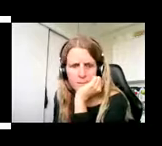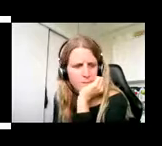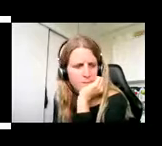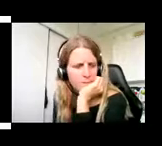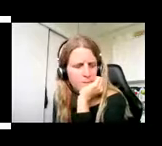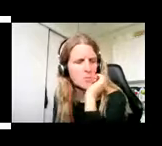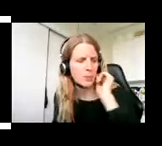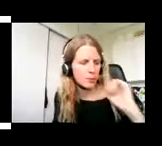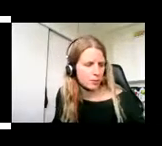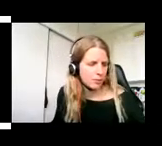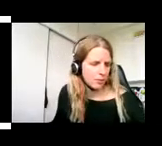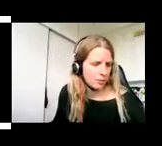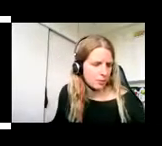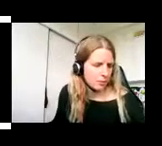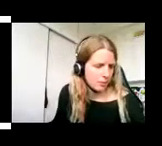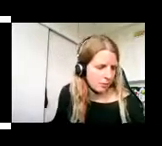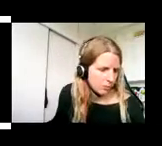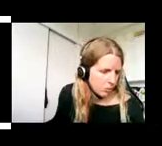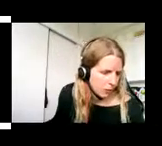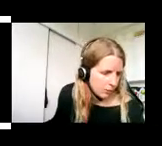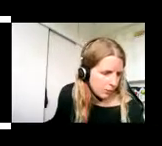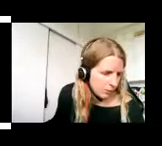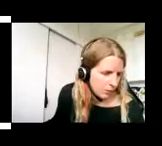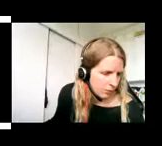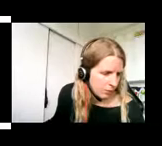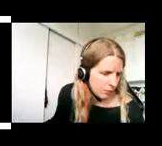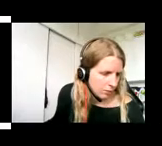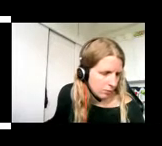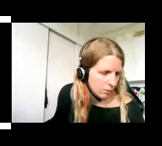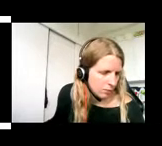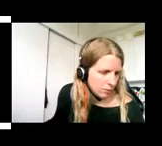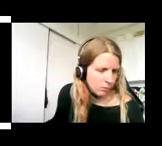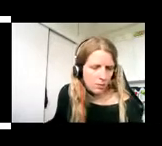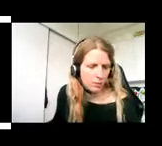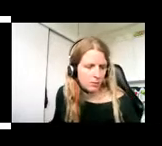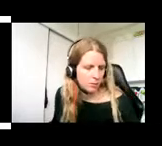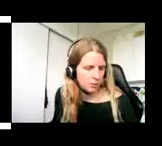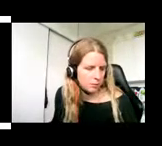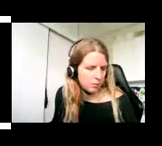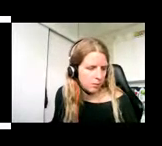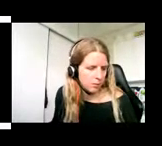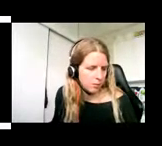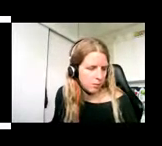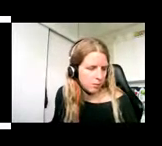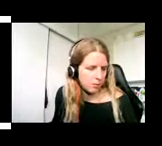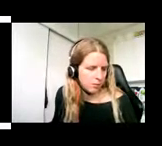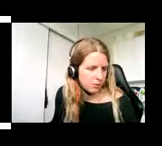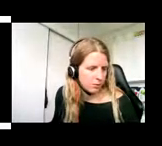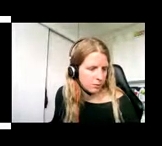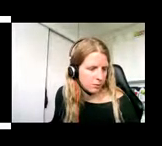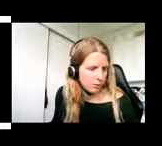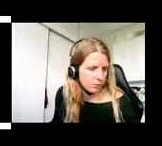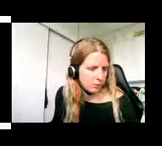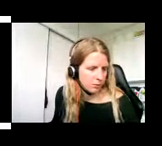duidelijke afspraken. Allemaal zaken die een beetje voor zich spreken. Dus je mag naar de volgende slide gaan. Heel belangrijk, dat was